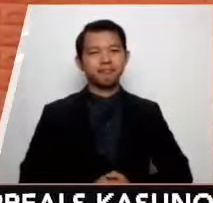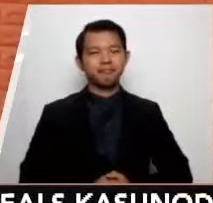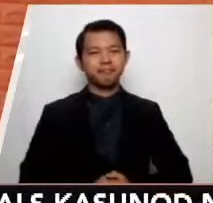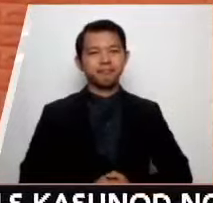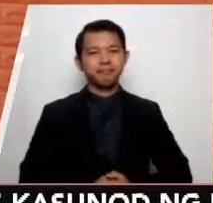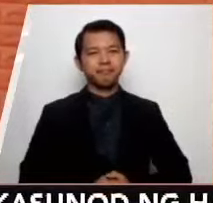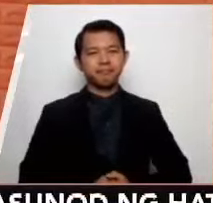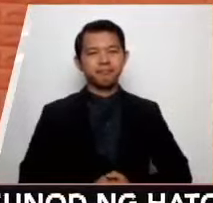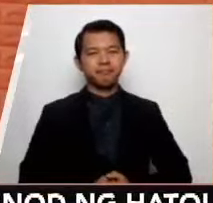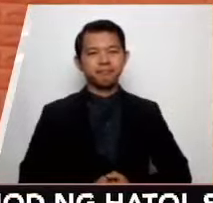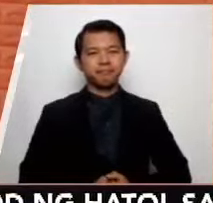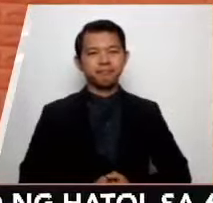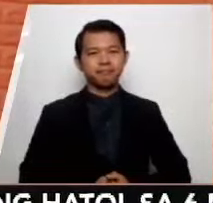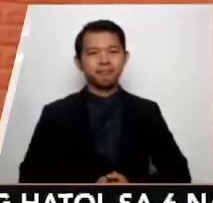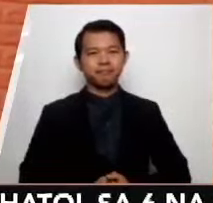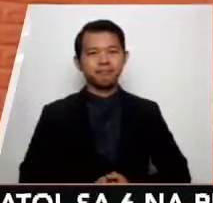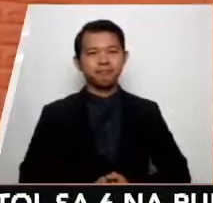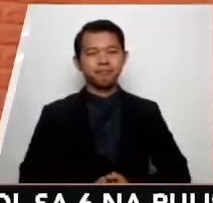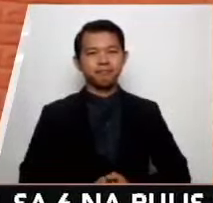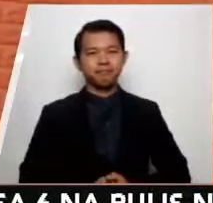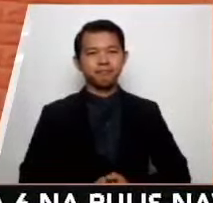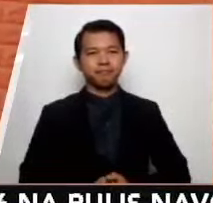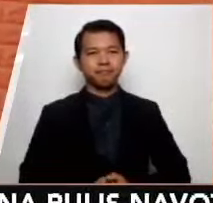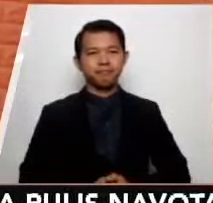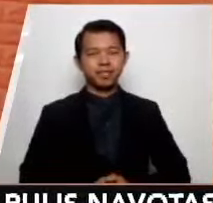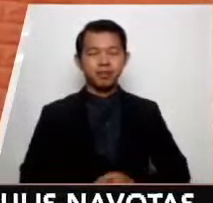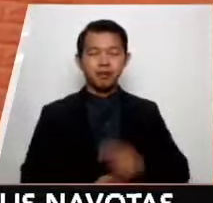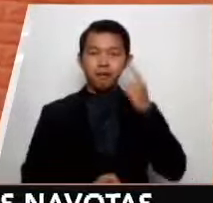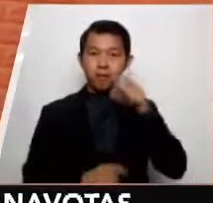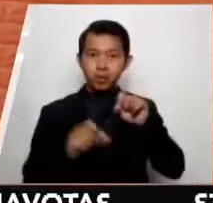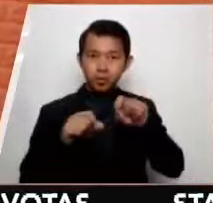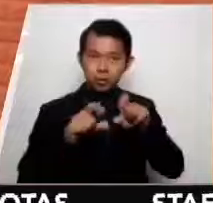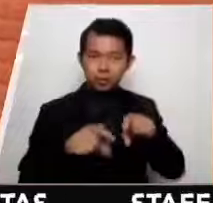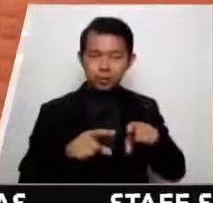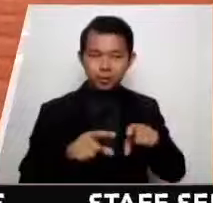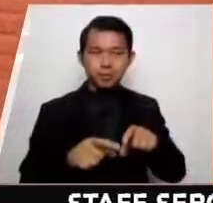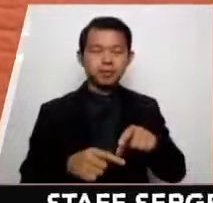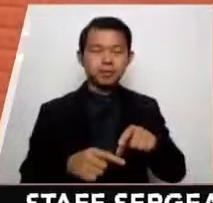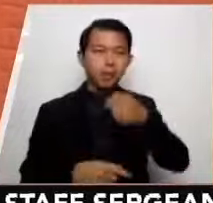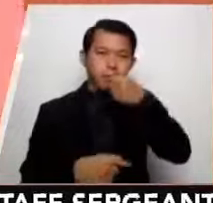Price check naman tayo sa mga tindang karne baboy sa ilang palengke sa Metro Manila.